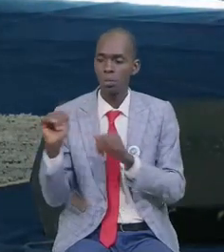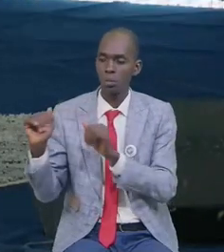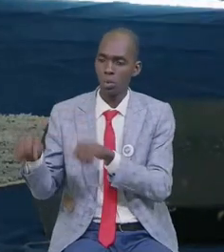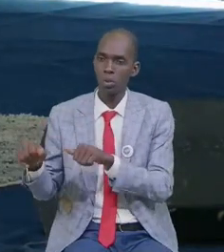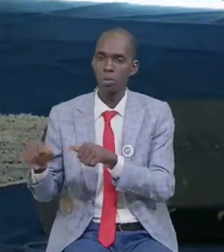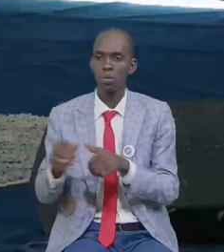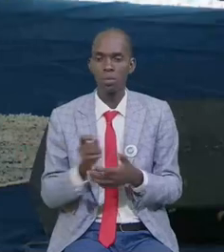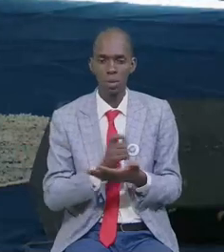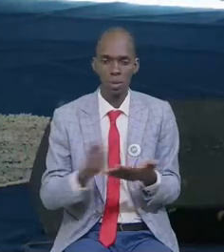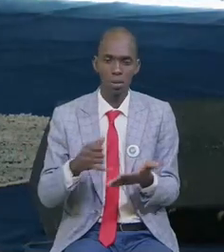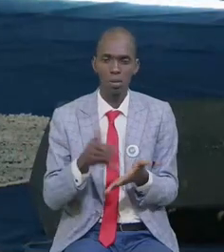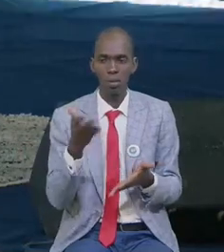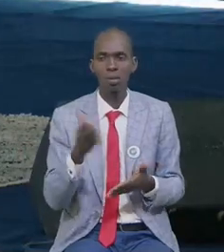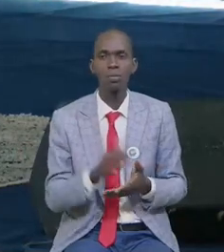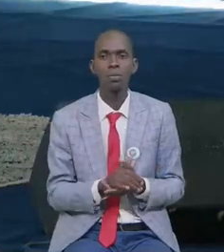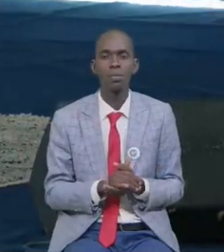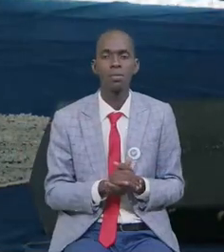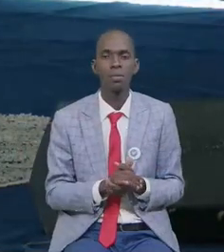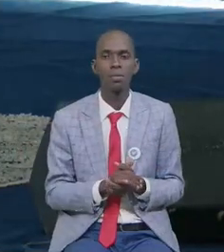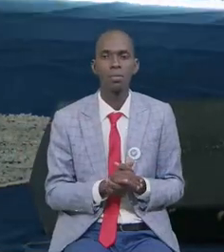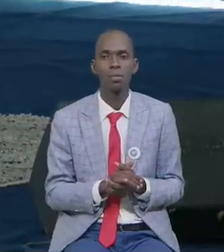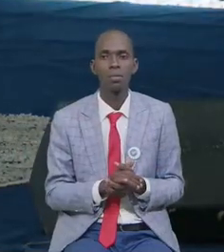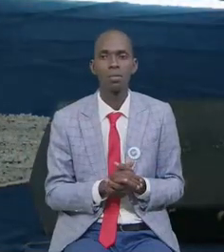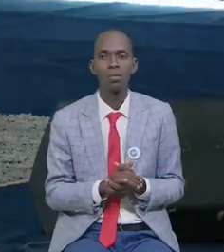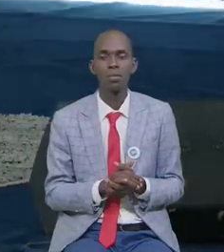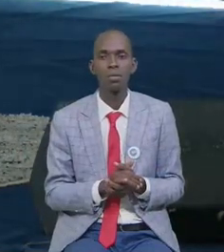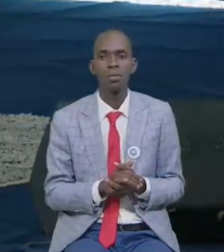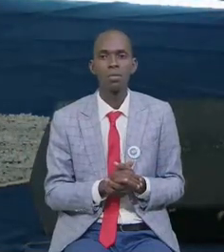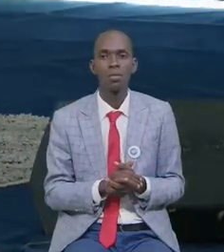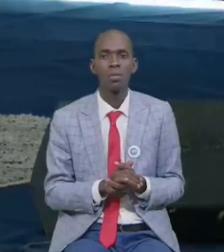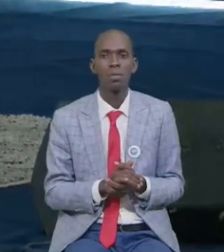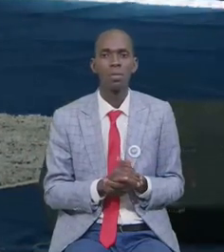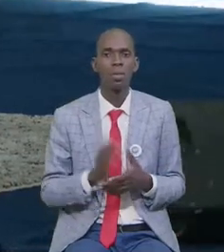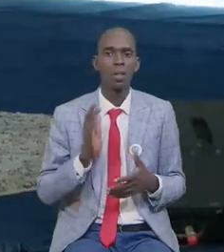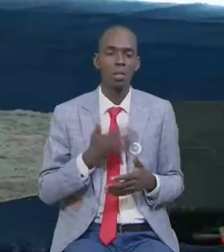Impossible. Il faut écrire ça. L'impossible est possible.